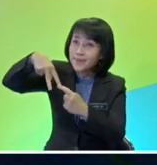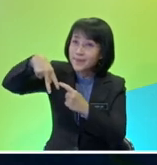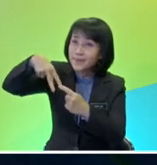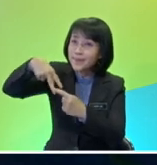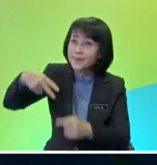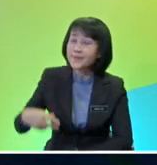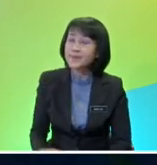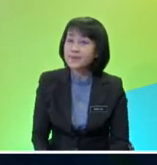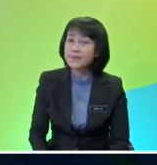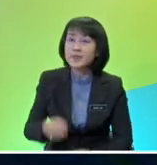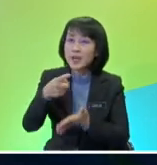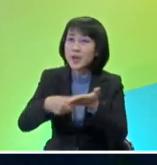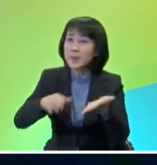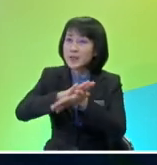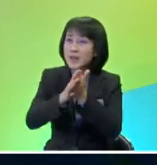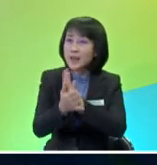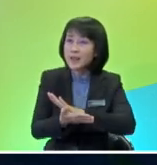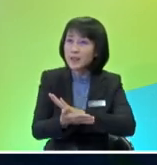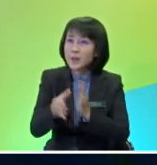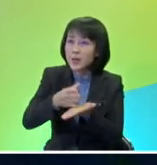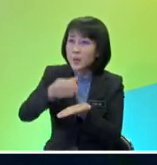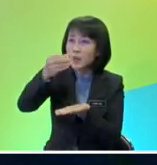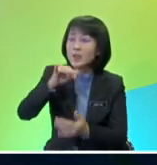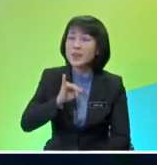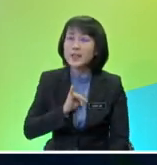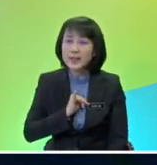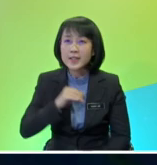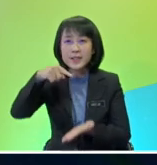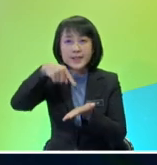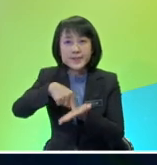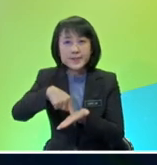Apa dah jadi dengan botol saya ni?